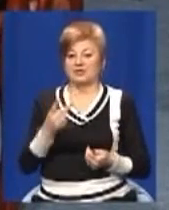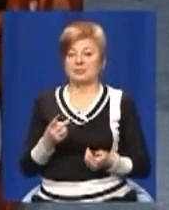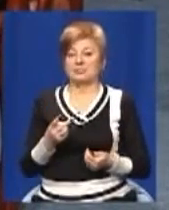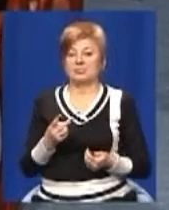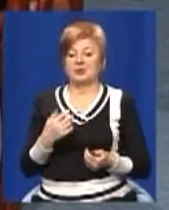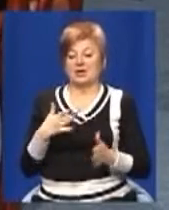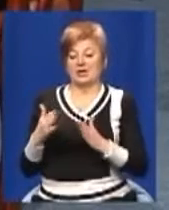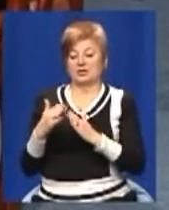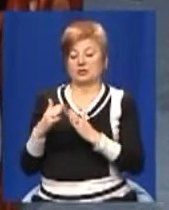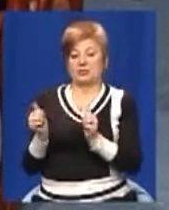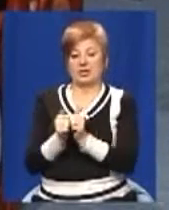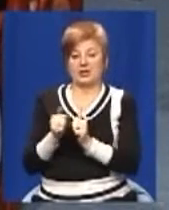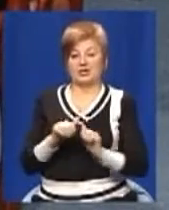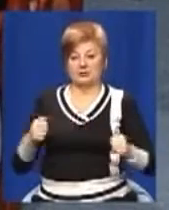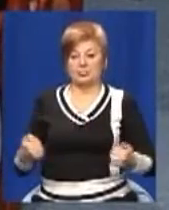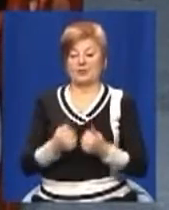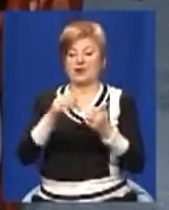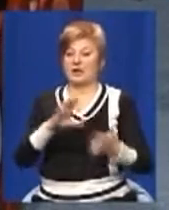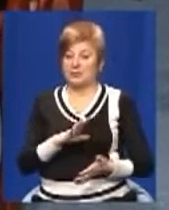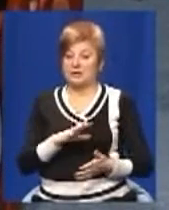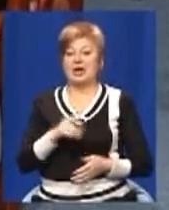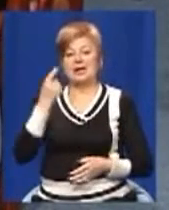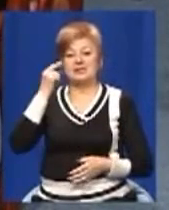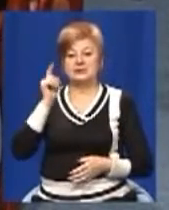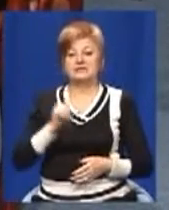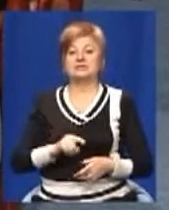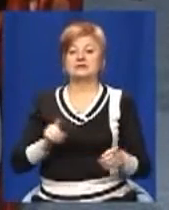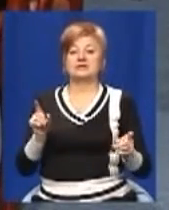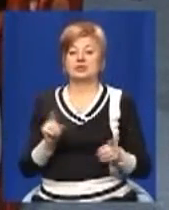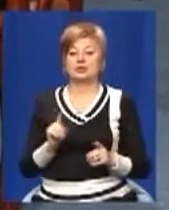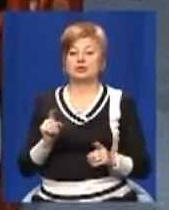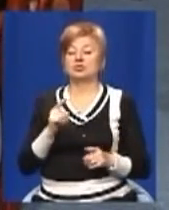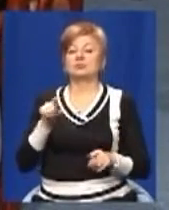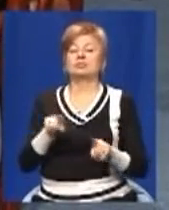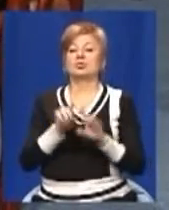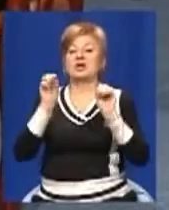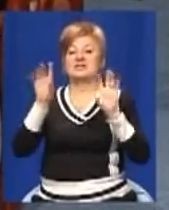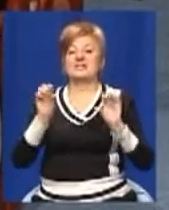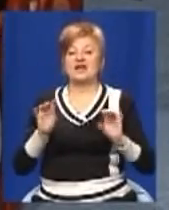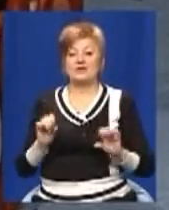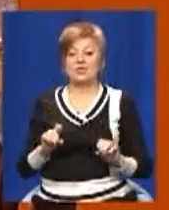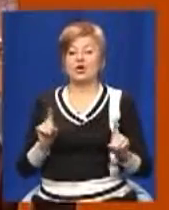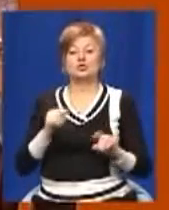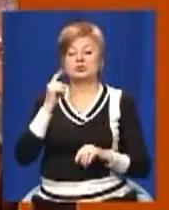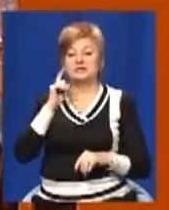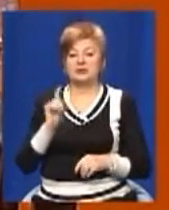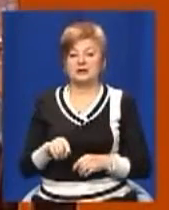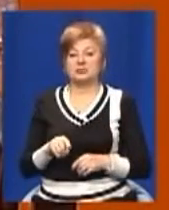моєго дому. Ну, тим паче. А чи знаєш ти щось, власне, про цей світлофор? Так. А що ти